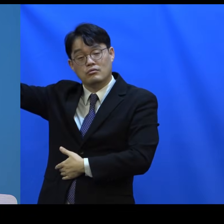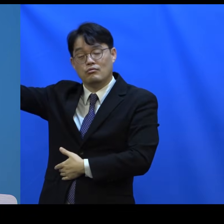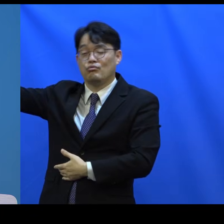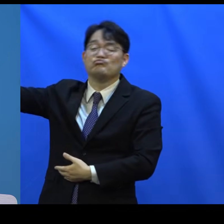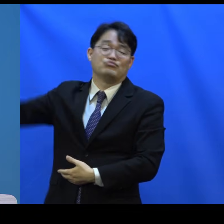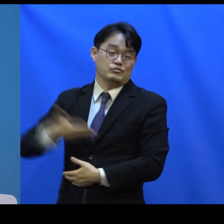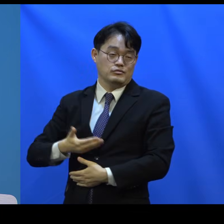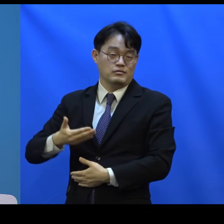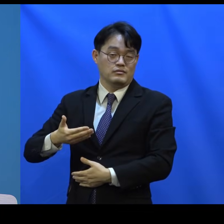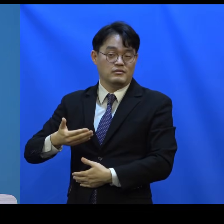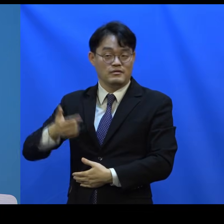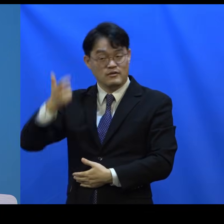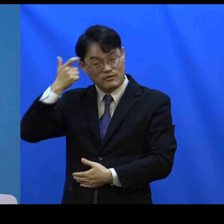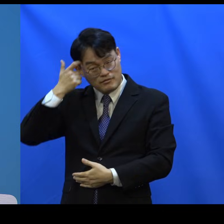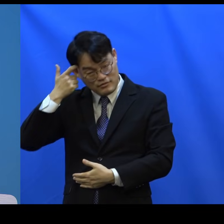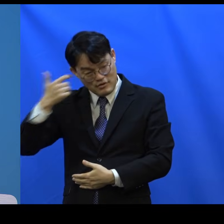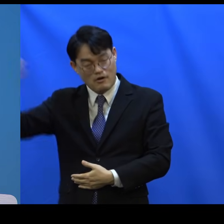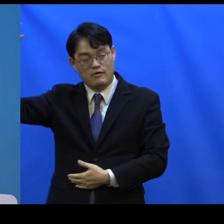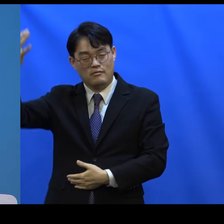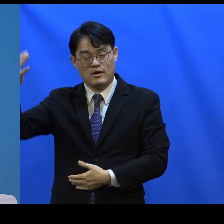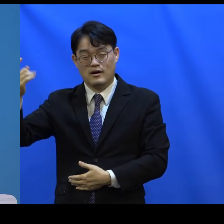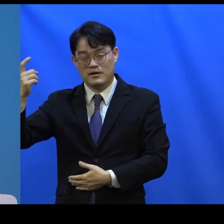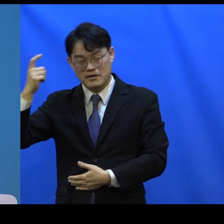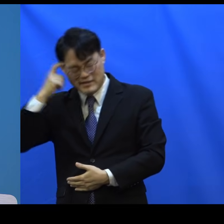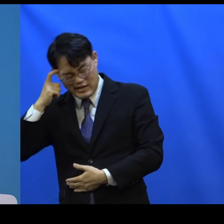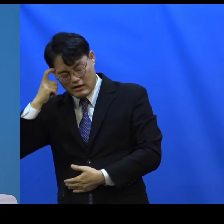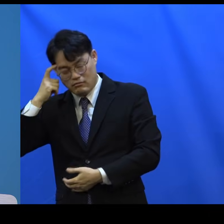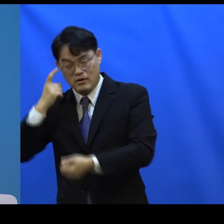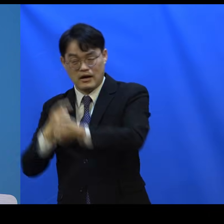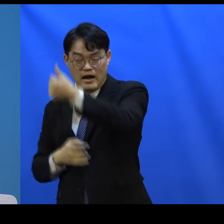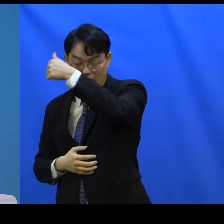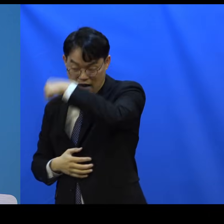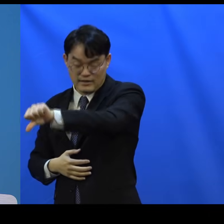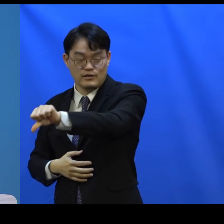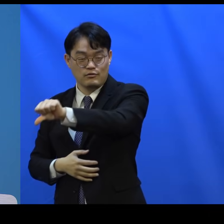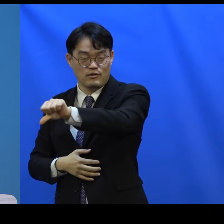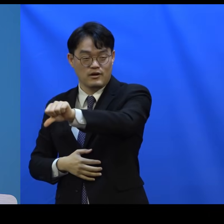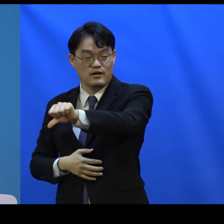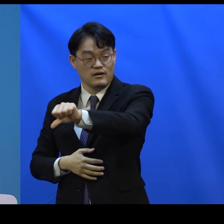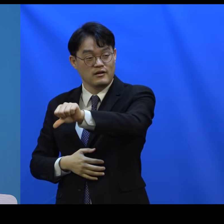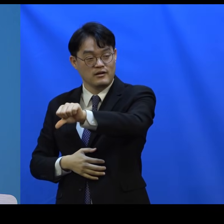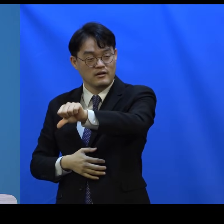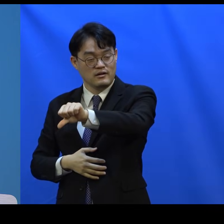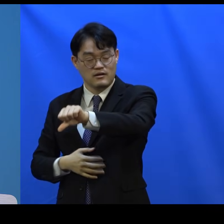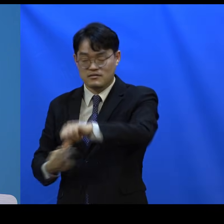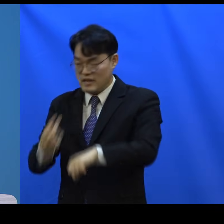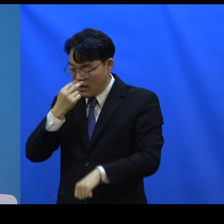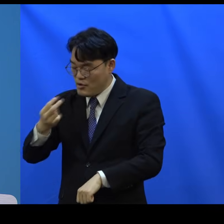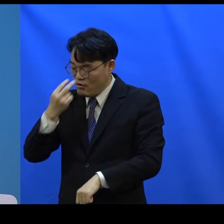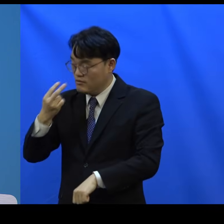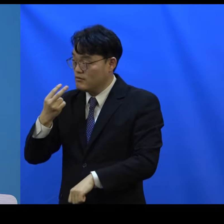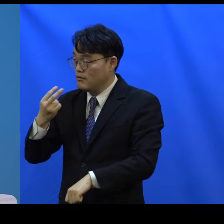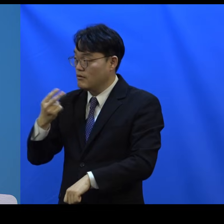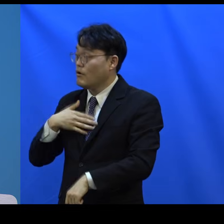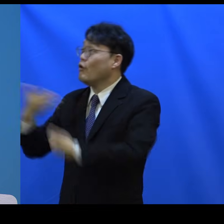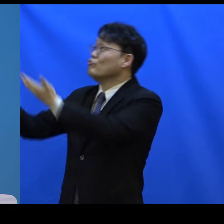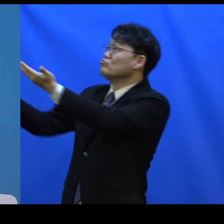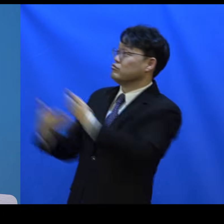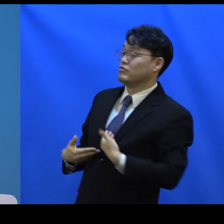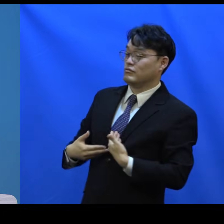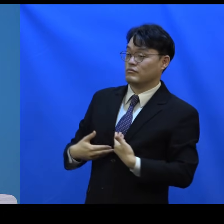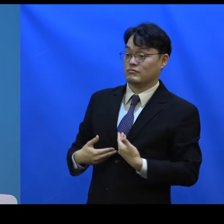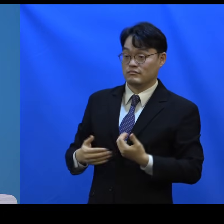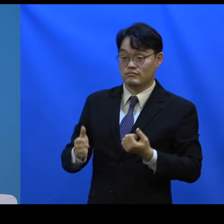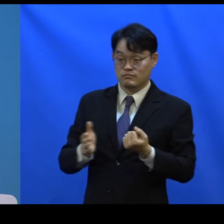분이에요. 그렇기 때문에 우리에게도 우리의 마음과 목숨과 뜻을 다하여 하나님을 사랑하라는 것이죠.